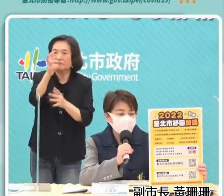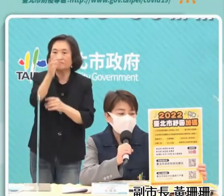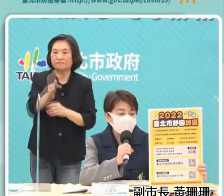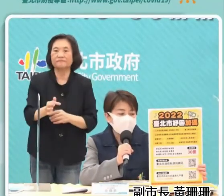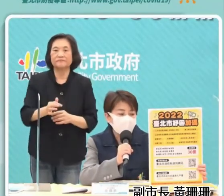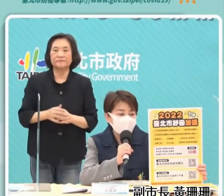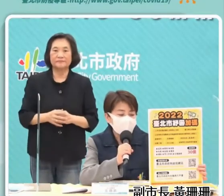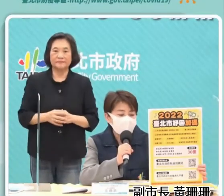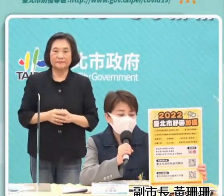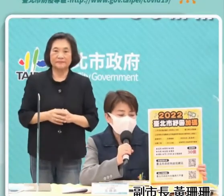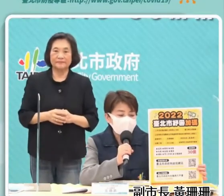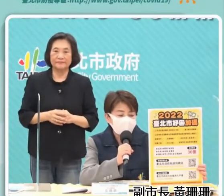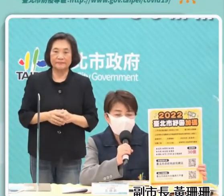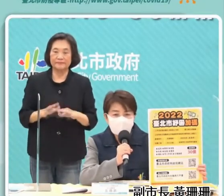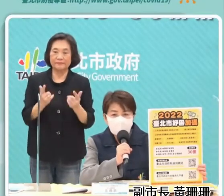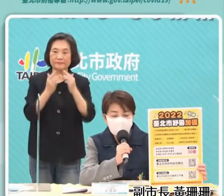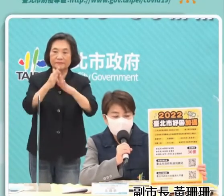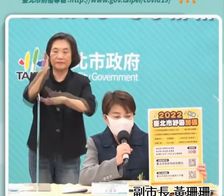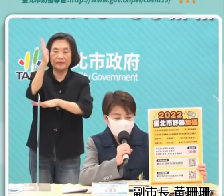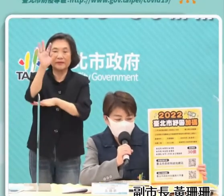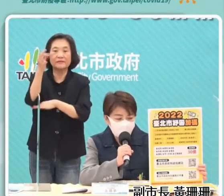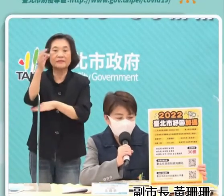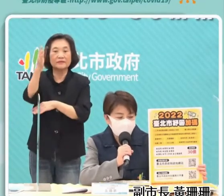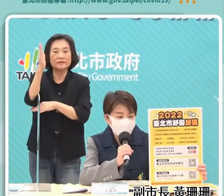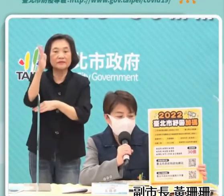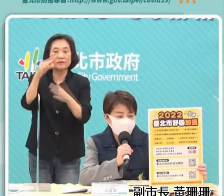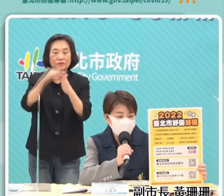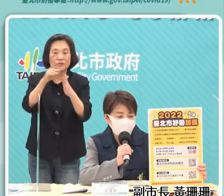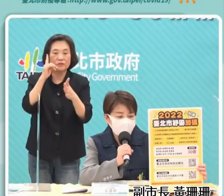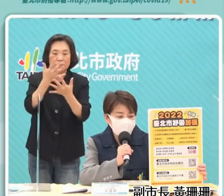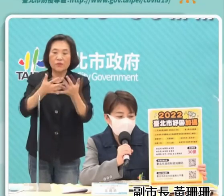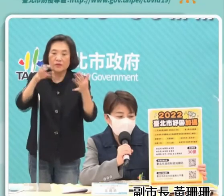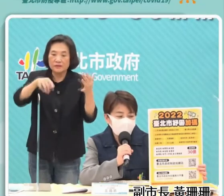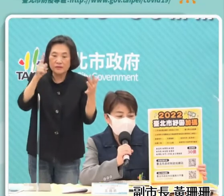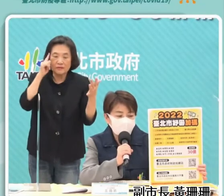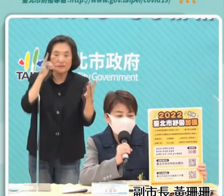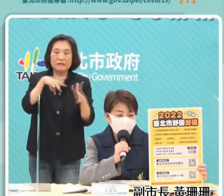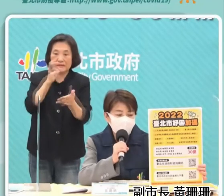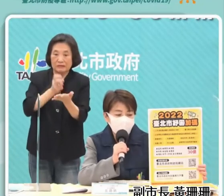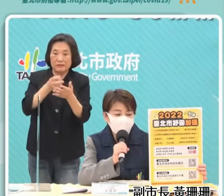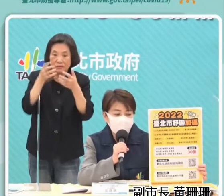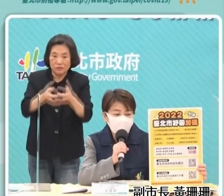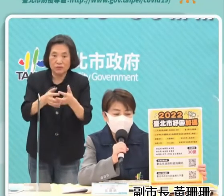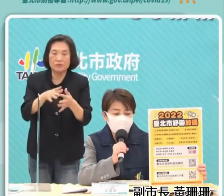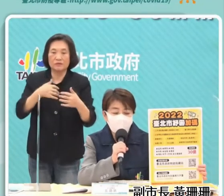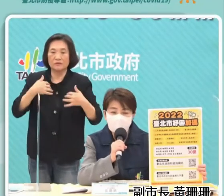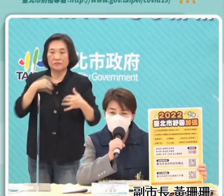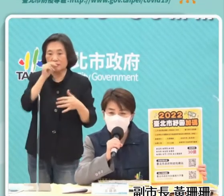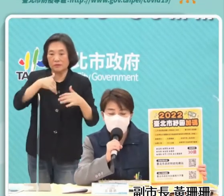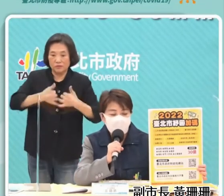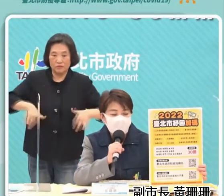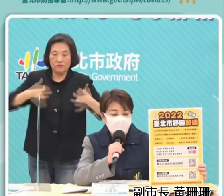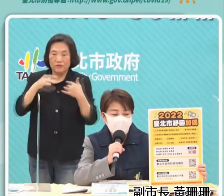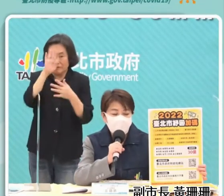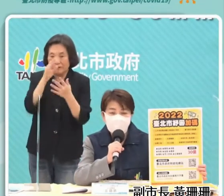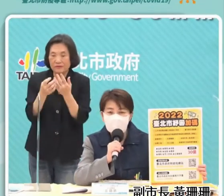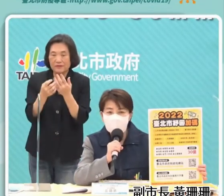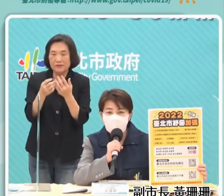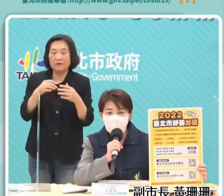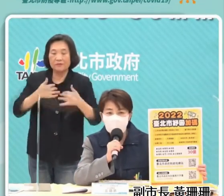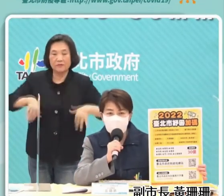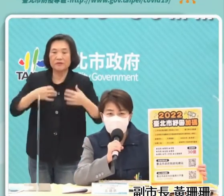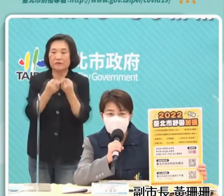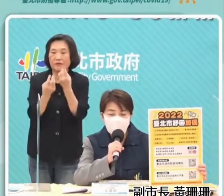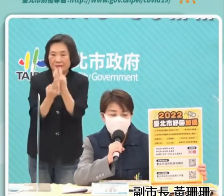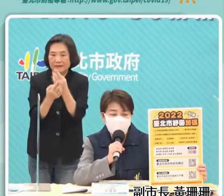元。那台北市政府财政局有一个网站，也就是严重特殊传染性肺炎的纾困措施专区，扫这个 QR